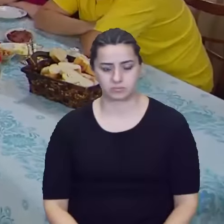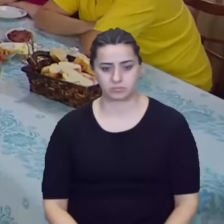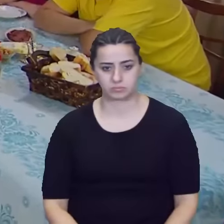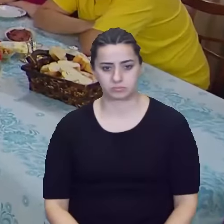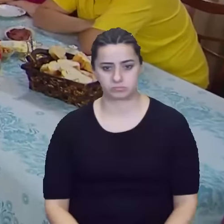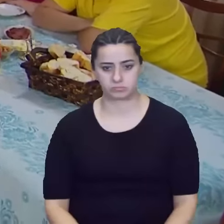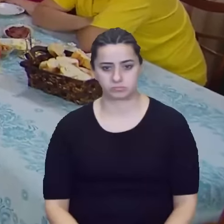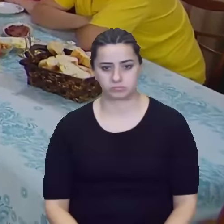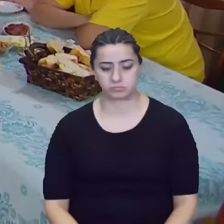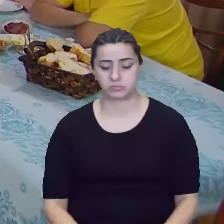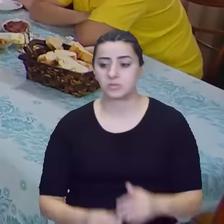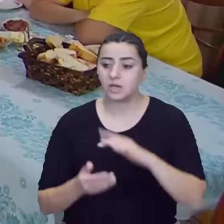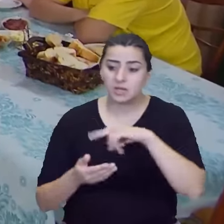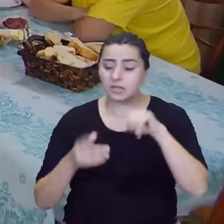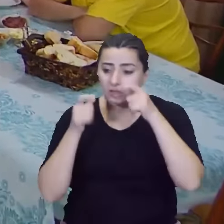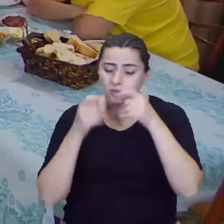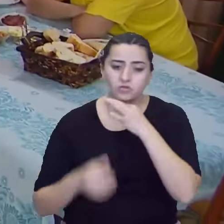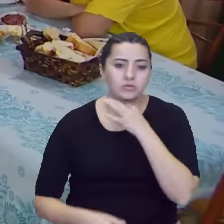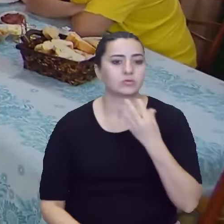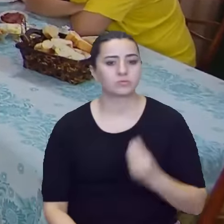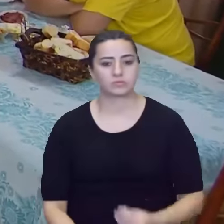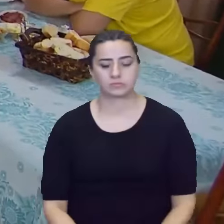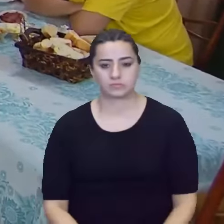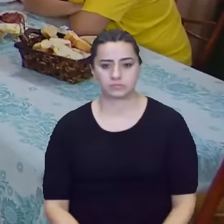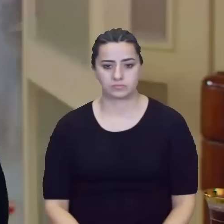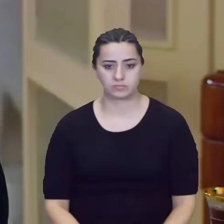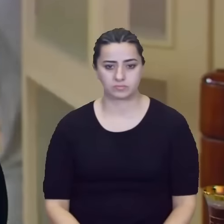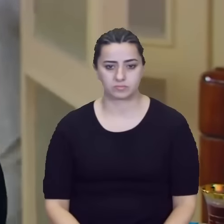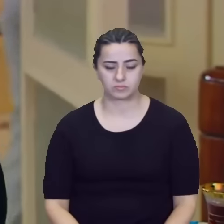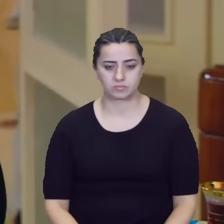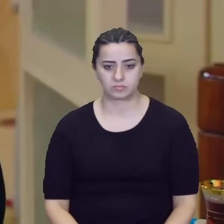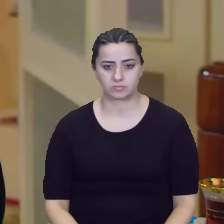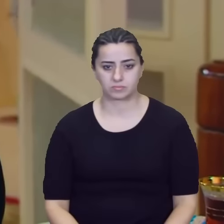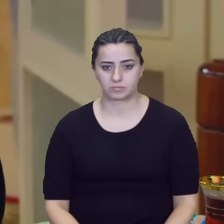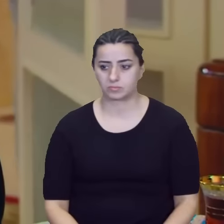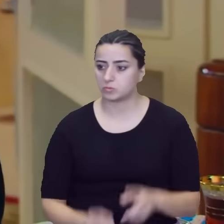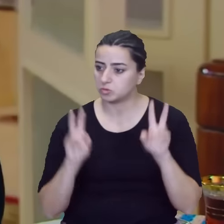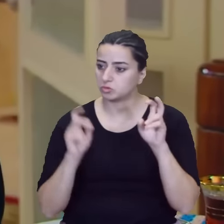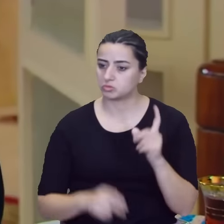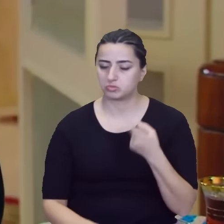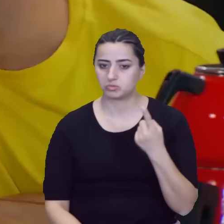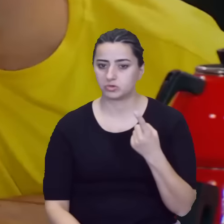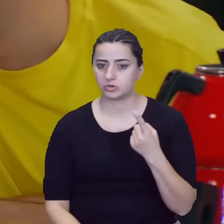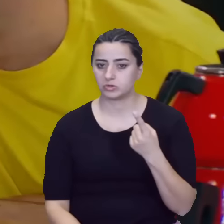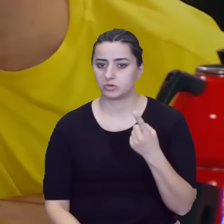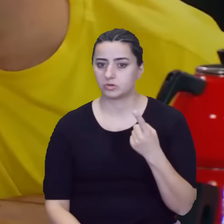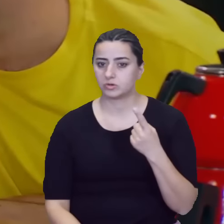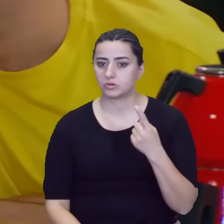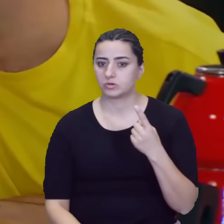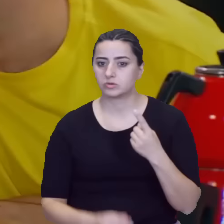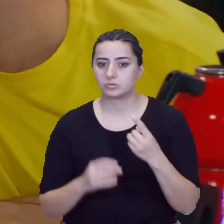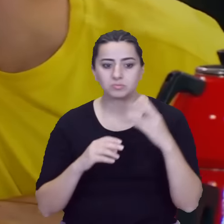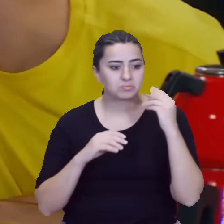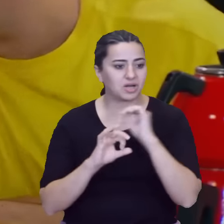gidiyor. Şahin dikkat edin çocuğum, ay Allah'ım. Vay be, mevzuya bak. Azar işitmeden bir